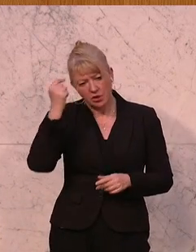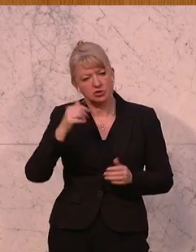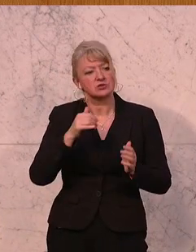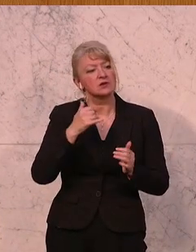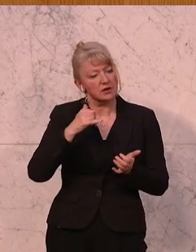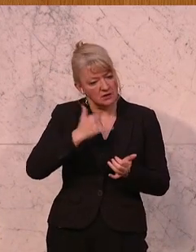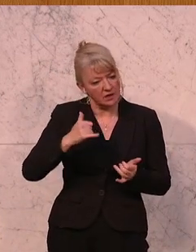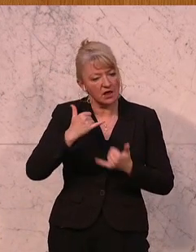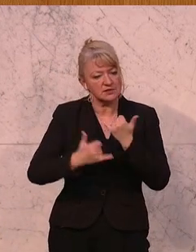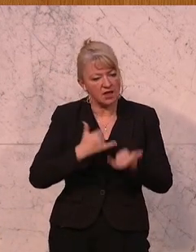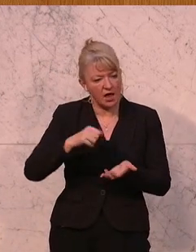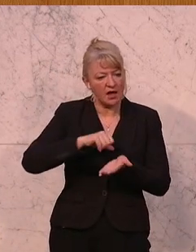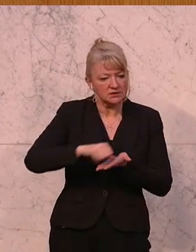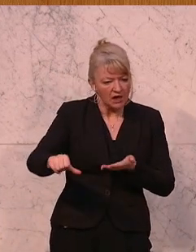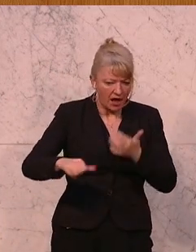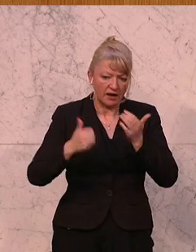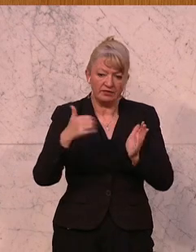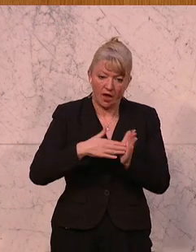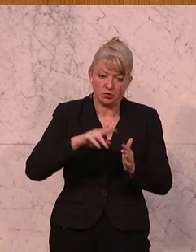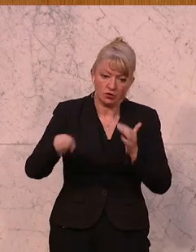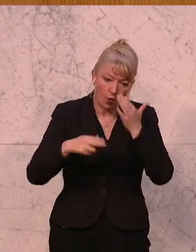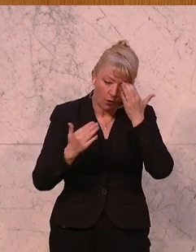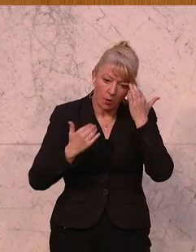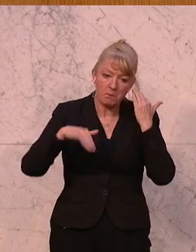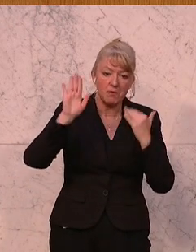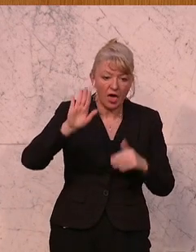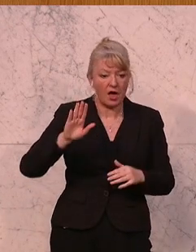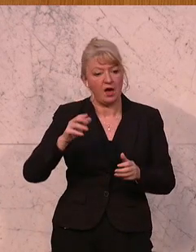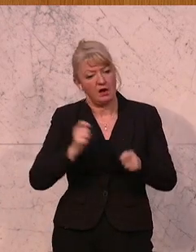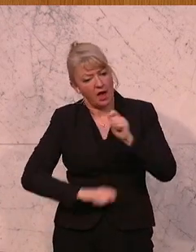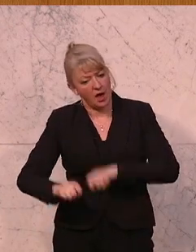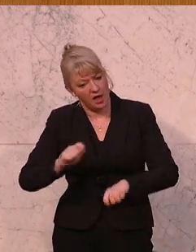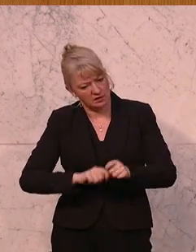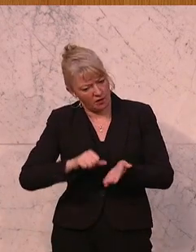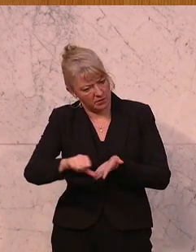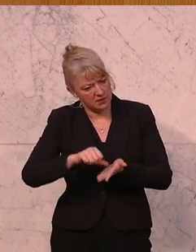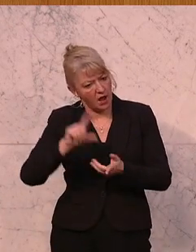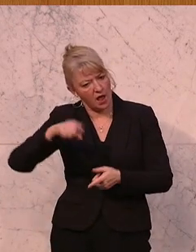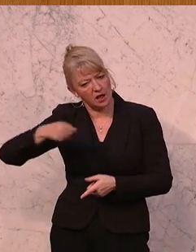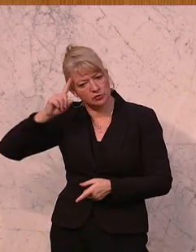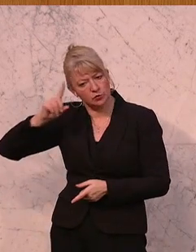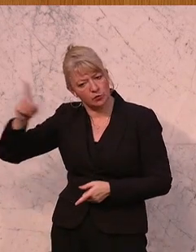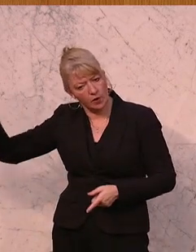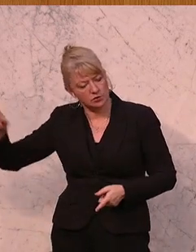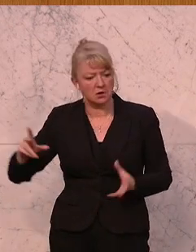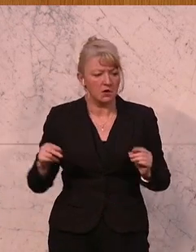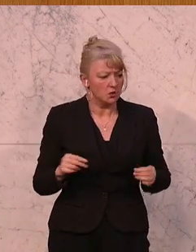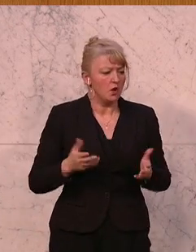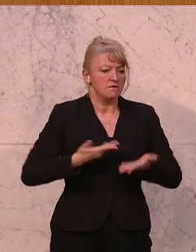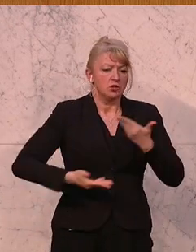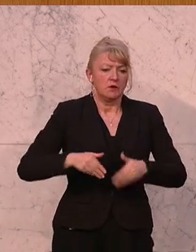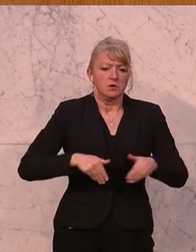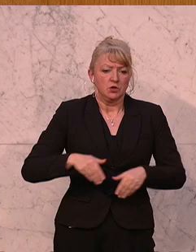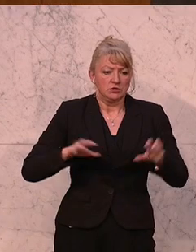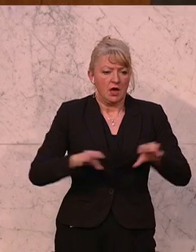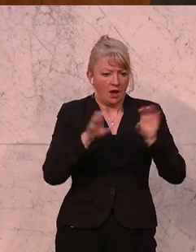mehr für Supermarkteinkäufe wie die Deutschen. 1.000 Euro mehr pro Jahr. Und jetzt könnte man meinen, dass der Wirtschaftsminister daraufhin gesagt hat, jetzt wird er